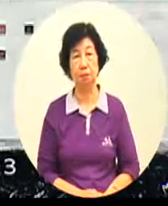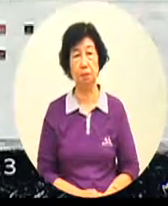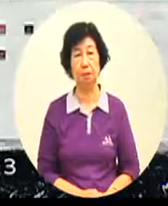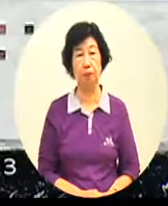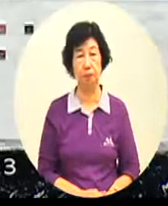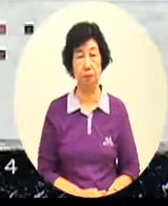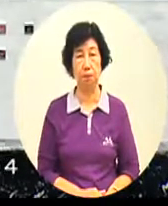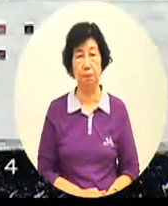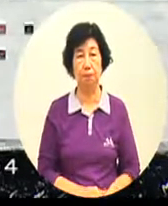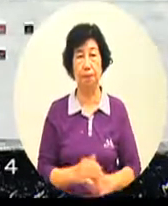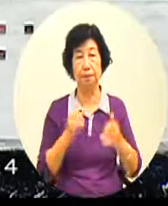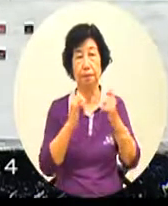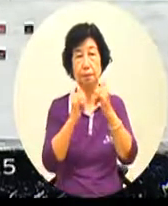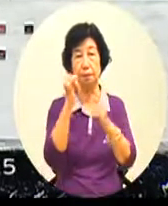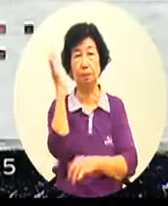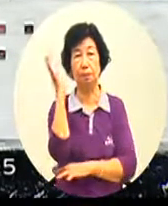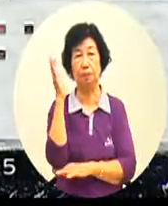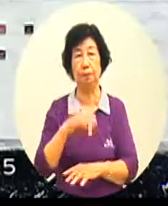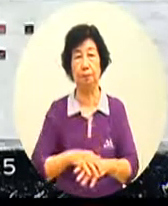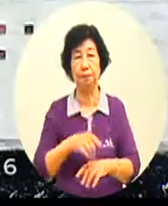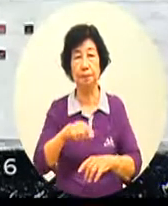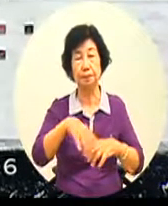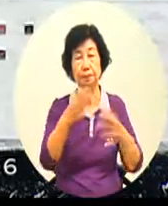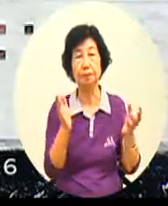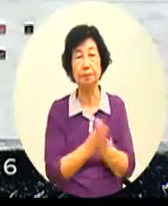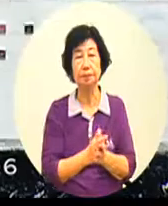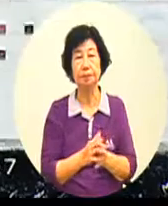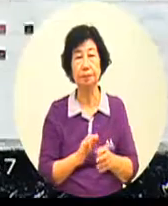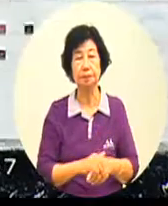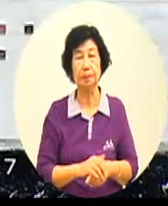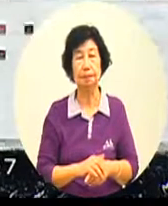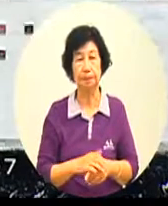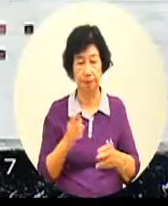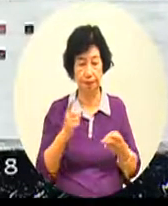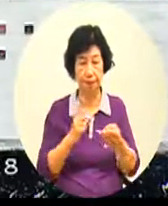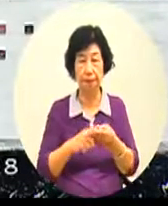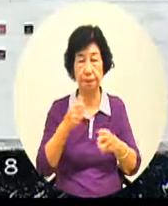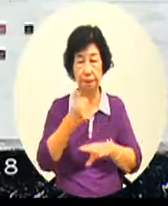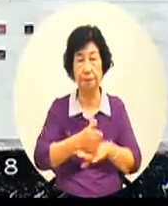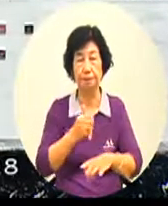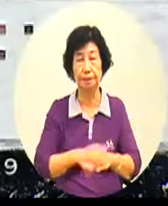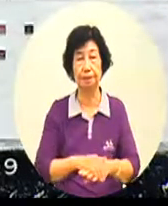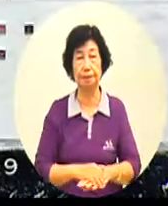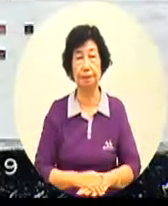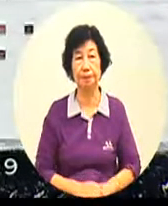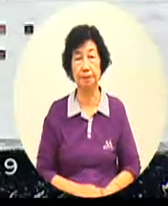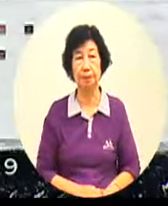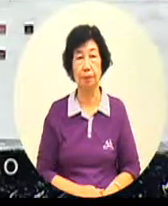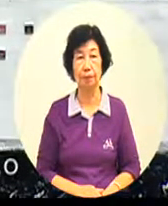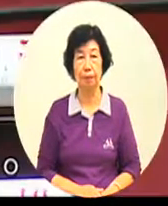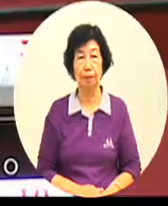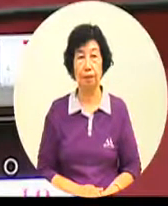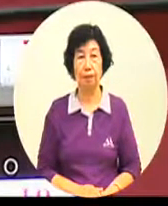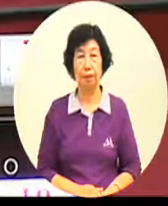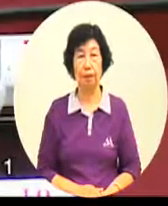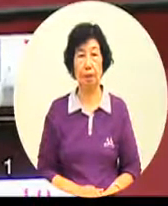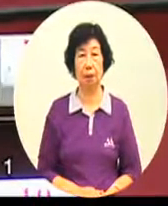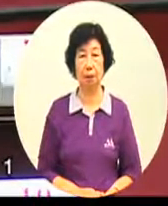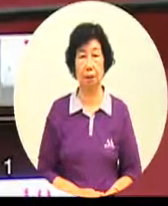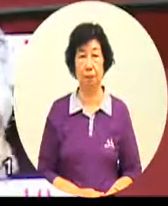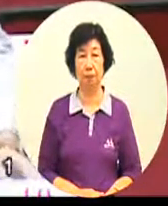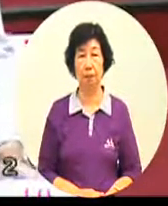社政各个部门哈、还有主席。我首先我想本席要